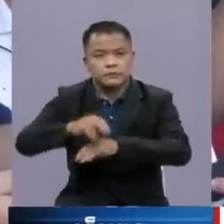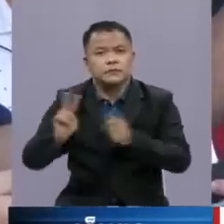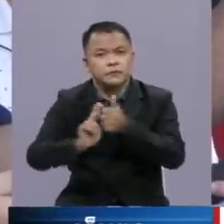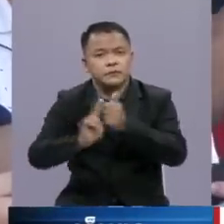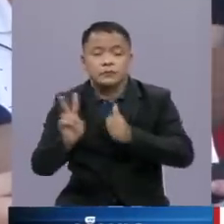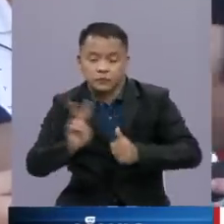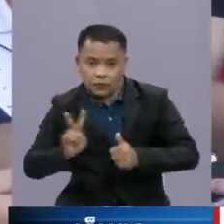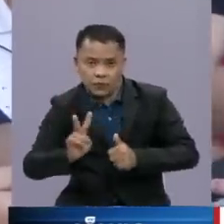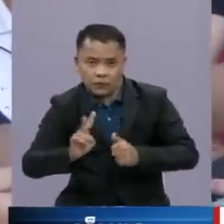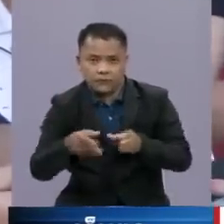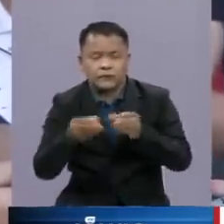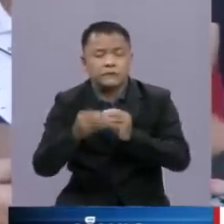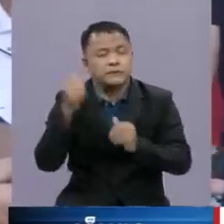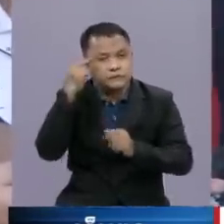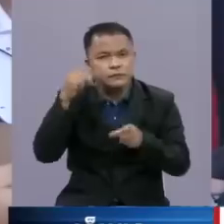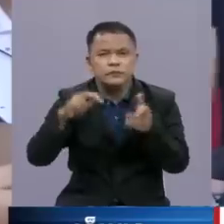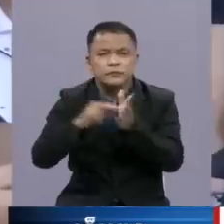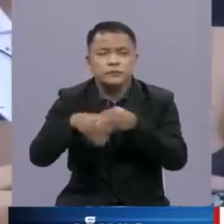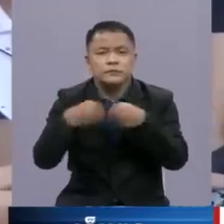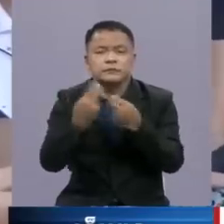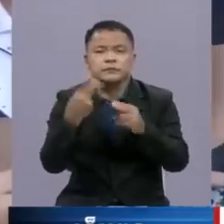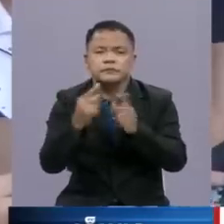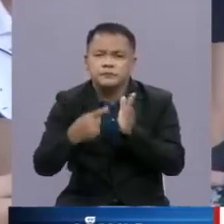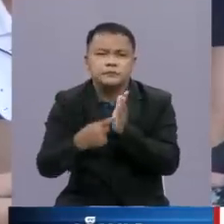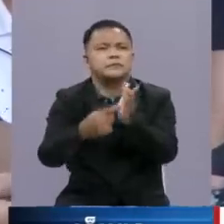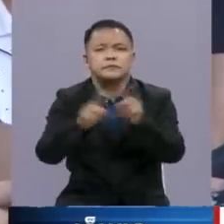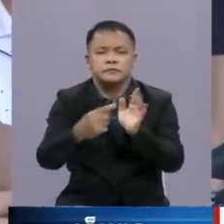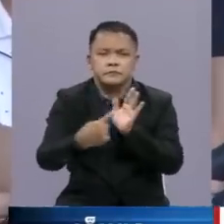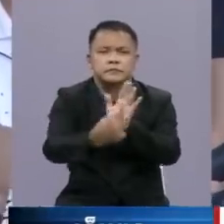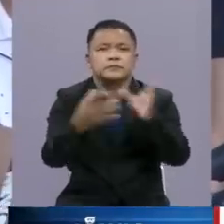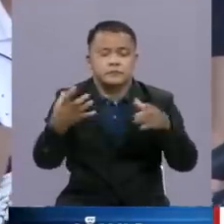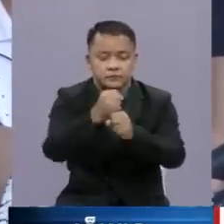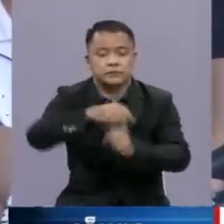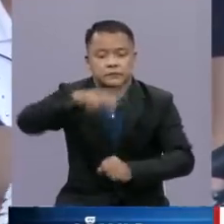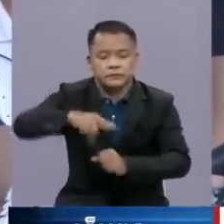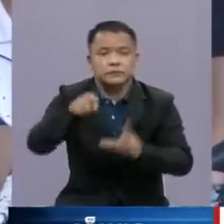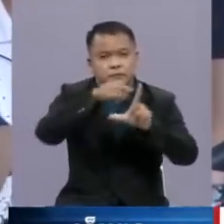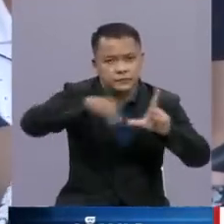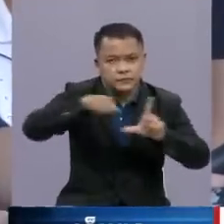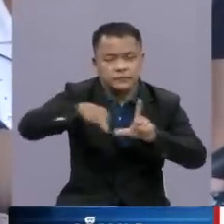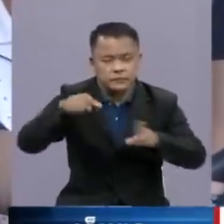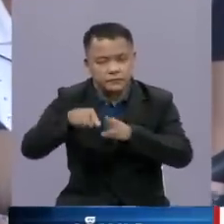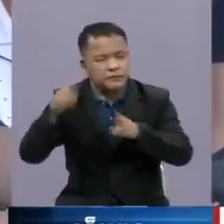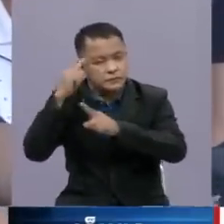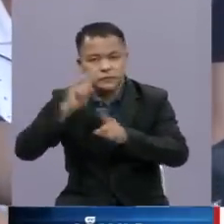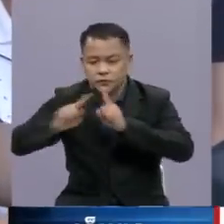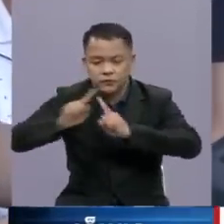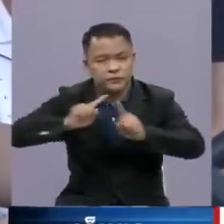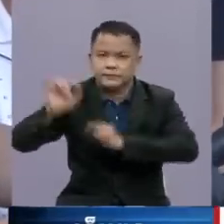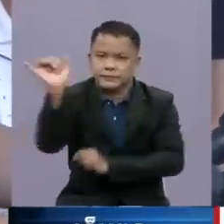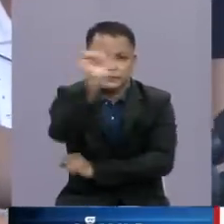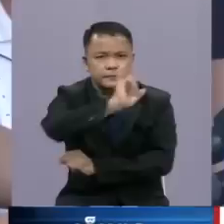ธานสภาทั้ง2คนก็เป็นเพียงการเสนอเหมือนกันโดยสรุปเพื่อไทยกับก้าวไกลก็ยังไม่ได้เจรจ